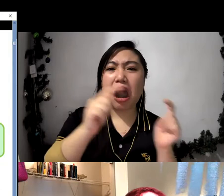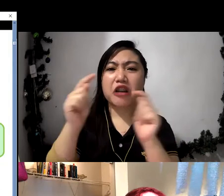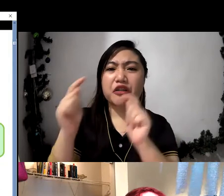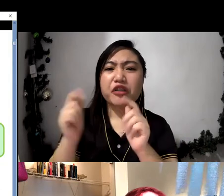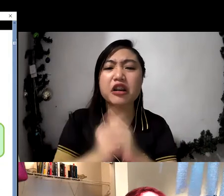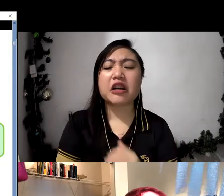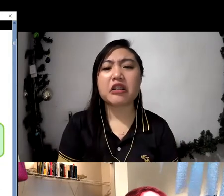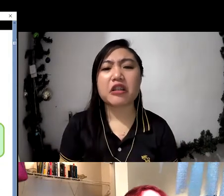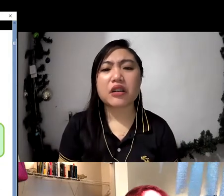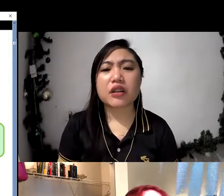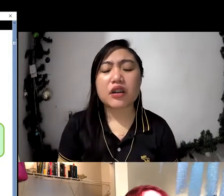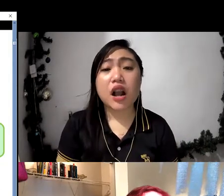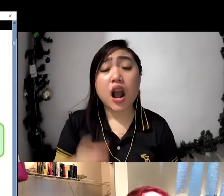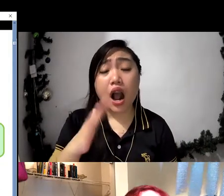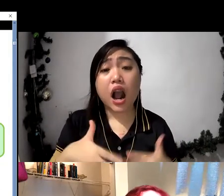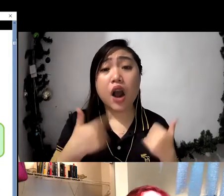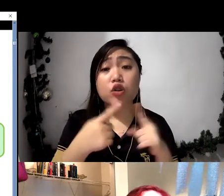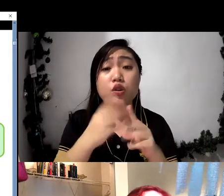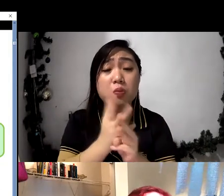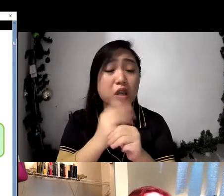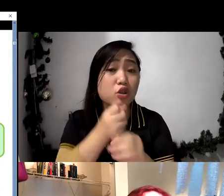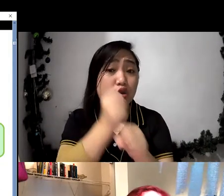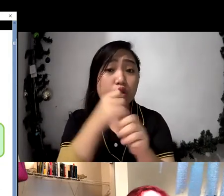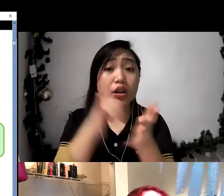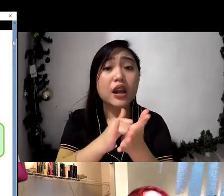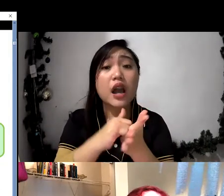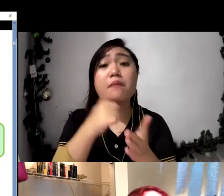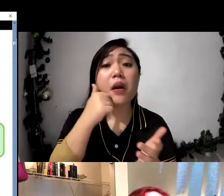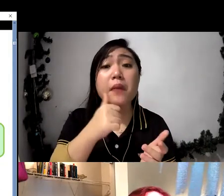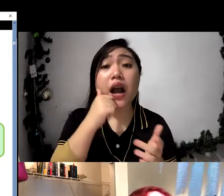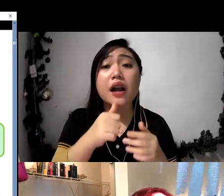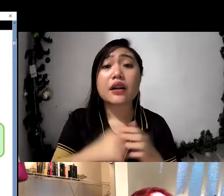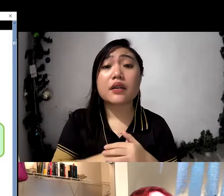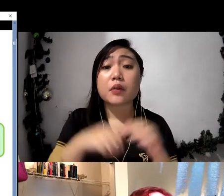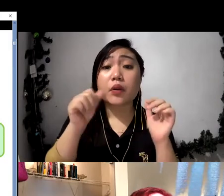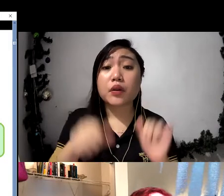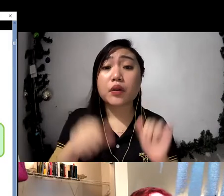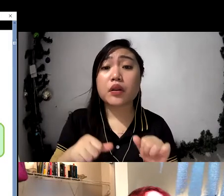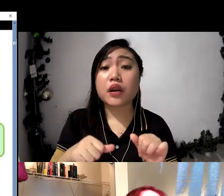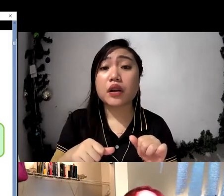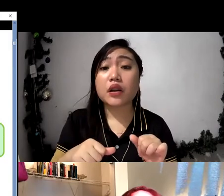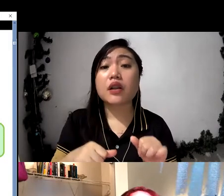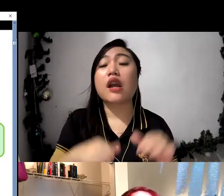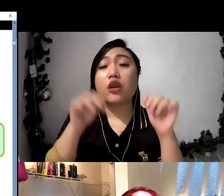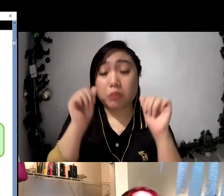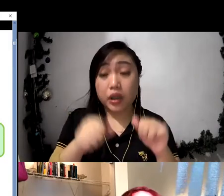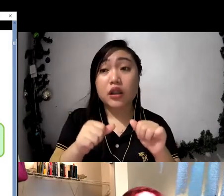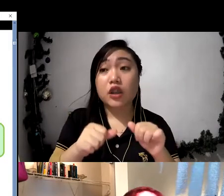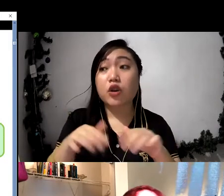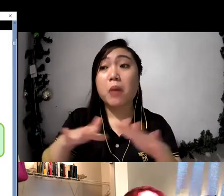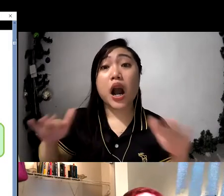same time paano ma-ensure yung mga babae na pumunta sa opisina na ang bata ay makakain ng maayos, no,